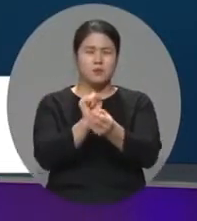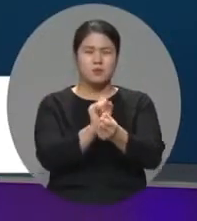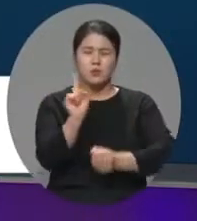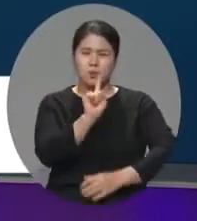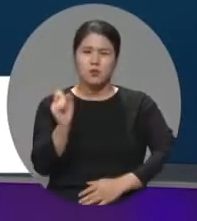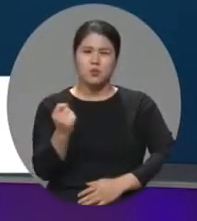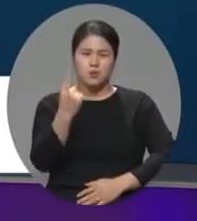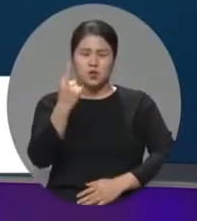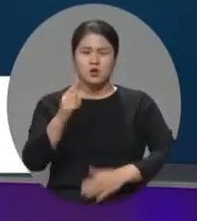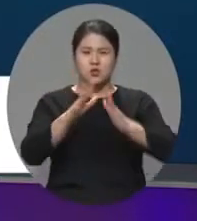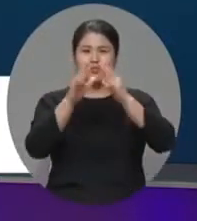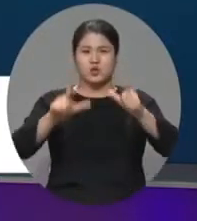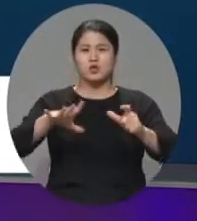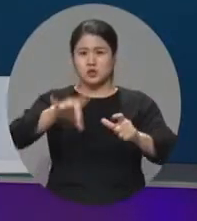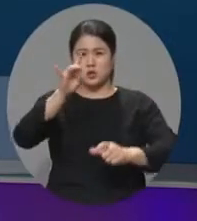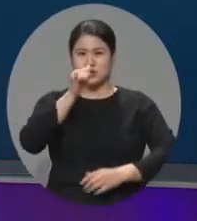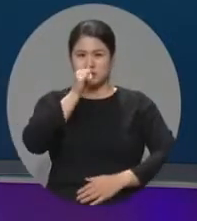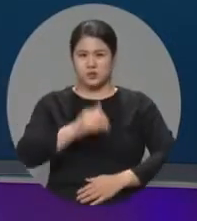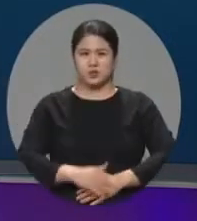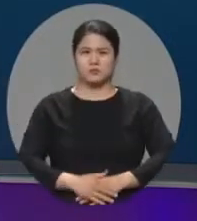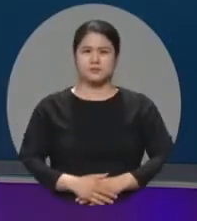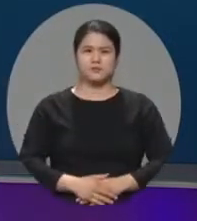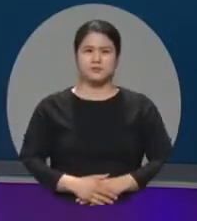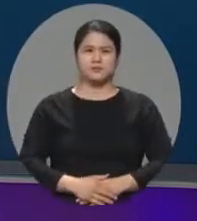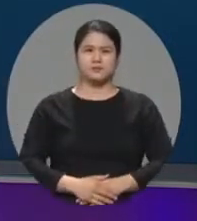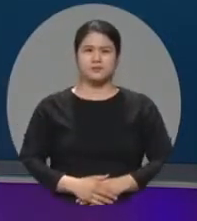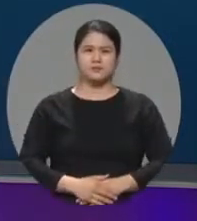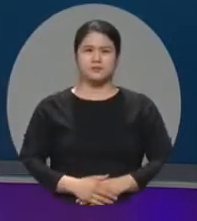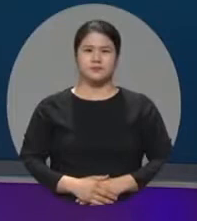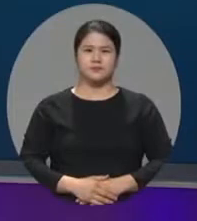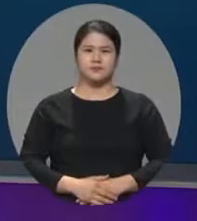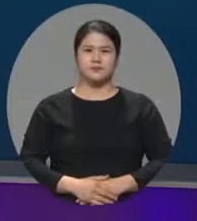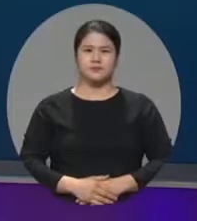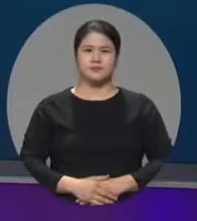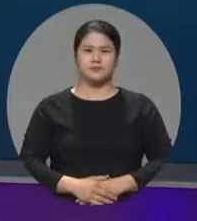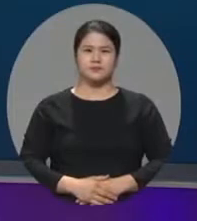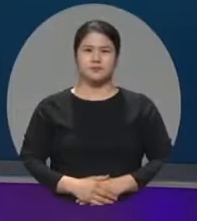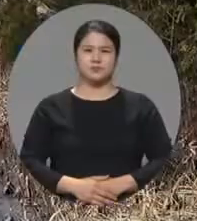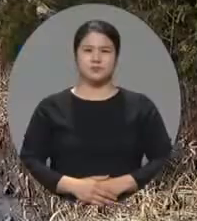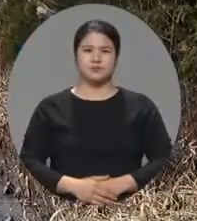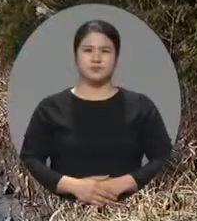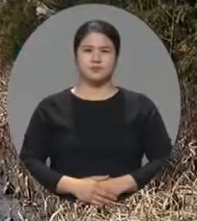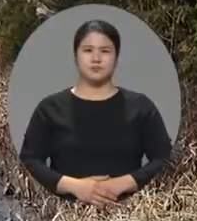건 도내에선 처음입니다. 한범수 기자가 취재했습니다.